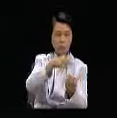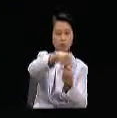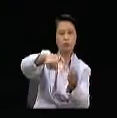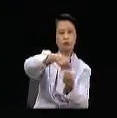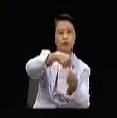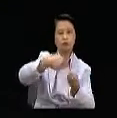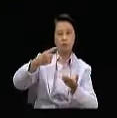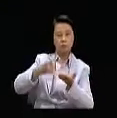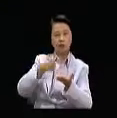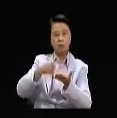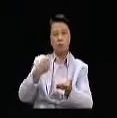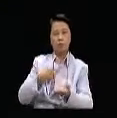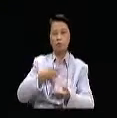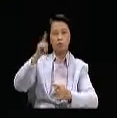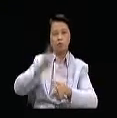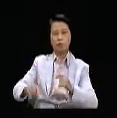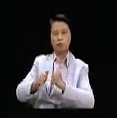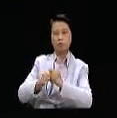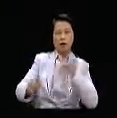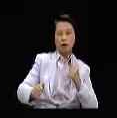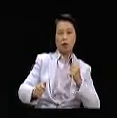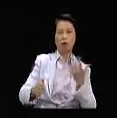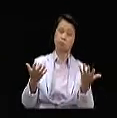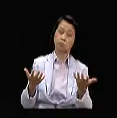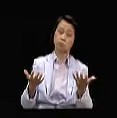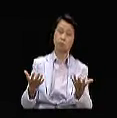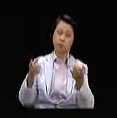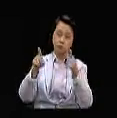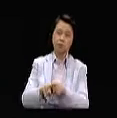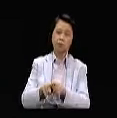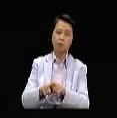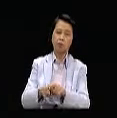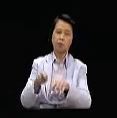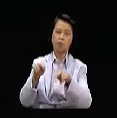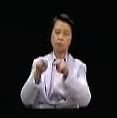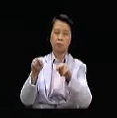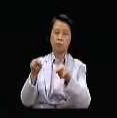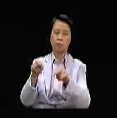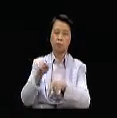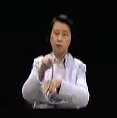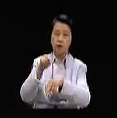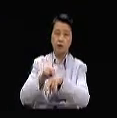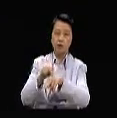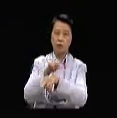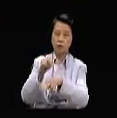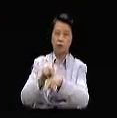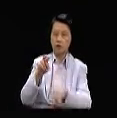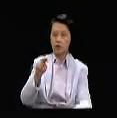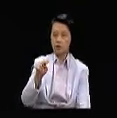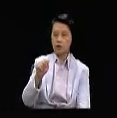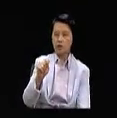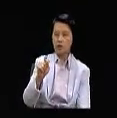kadang-kadang kita tidak dapat mengelak ini natural disaster ah bukan Bukalah 1 Kg Yang kita